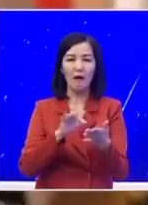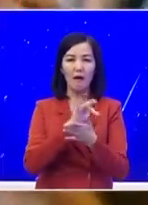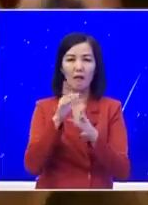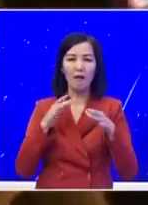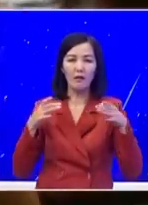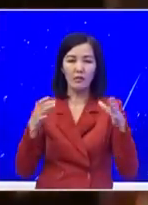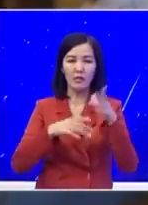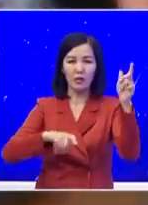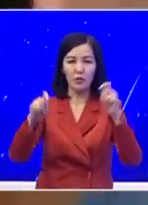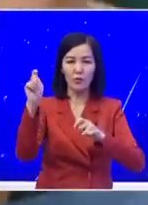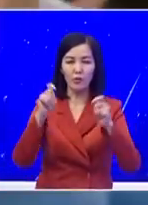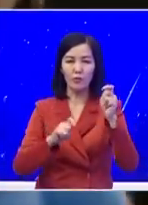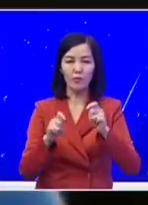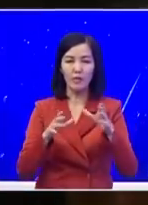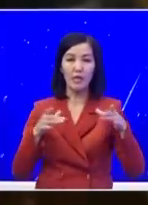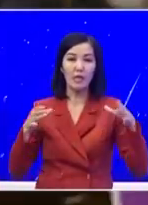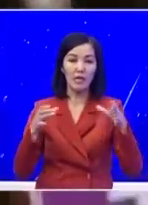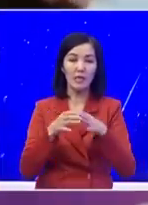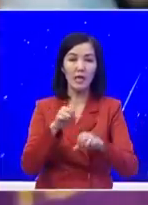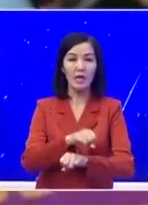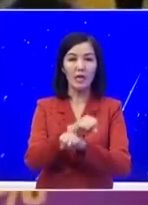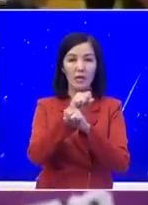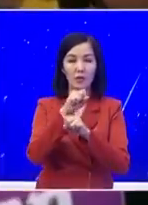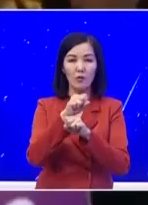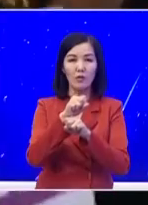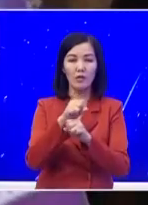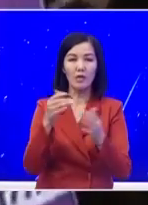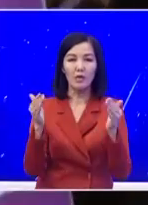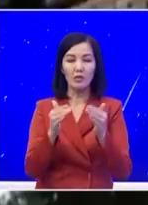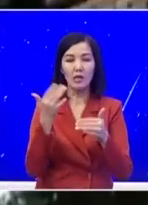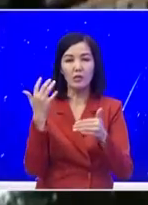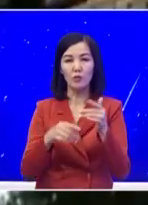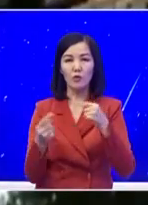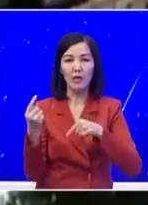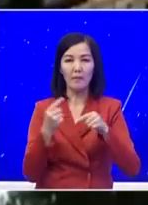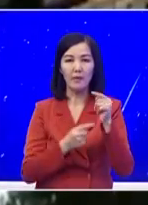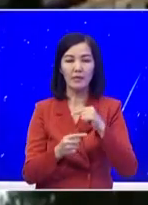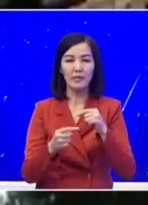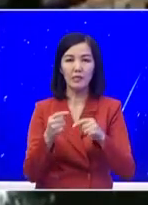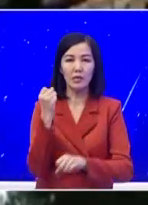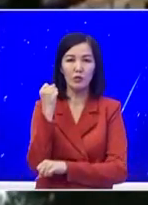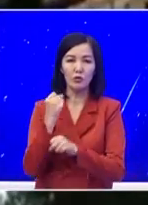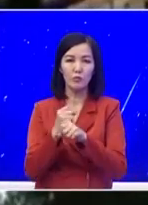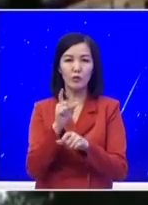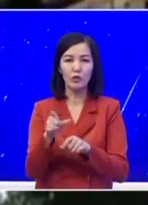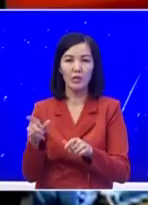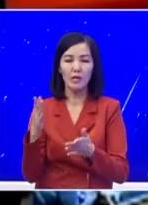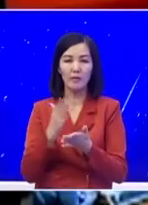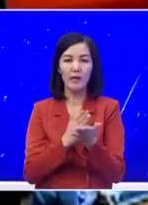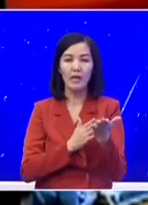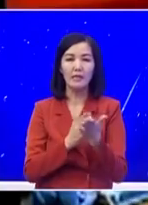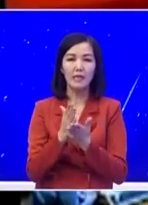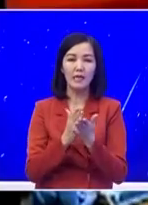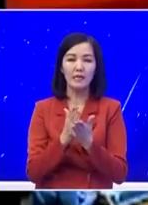елдің түкпір-түкпірінен келген. Ереуілшілердің арасында шағын және орта бизнес өкілдері, қара жұмысшылар бар. Саясат өкілдері